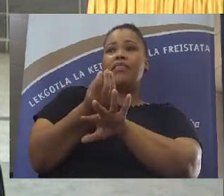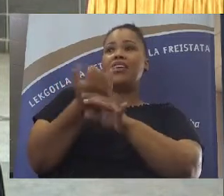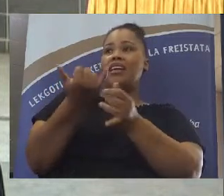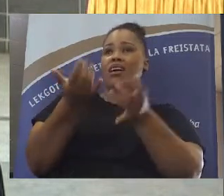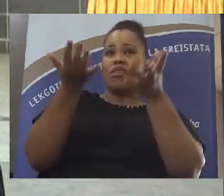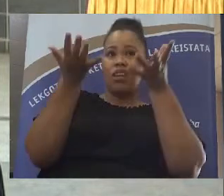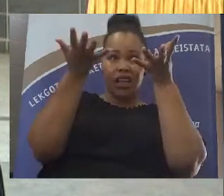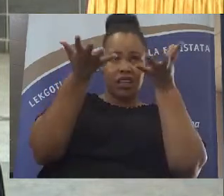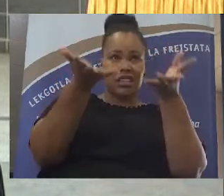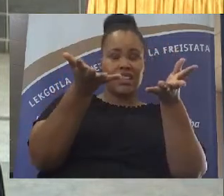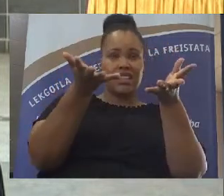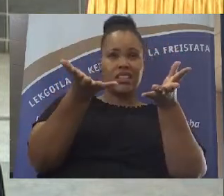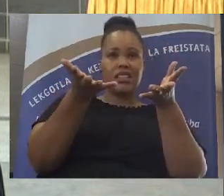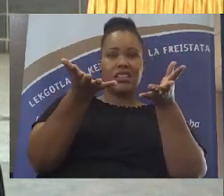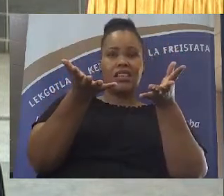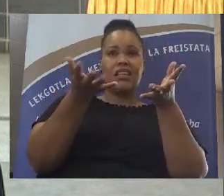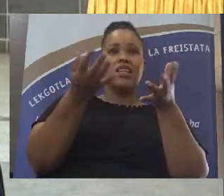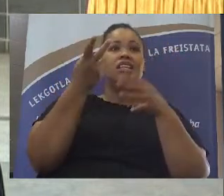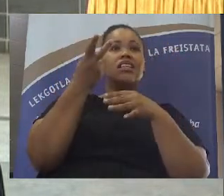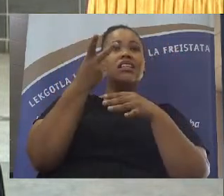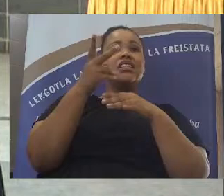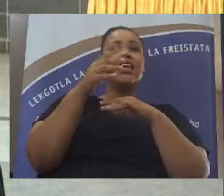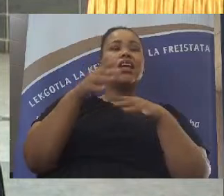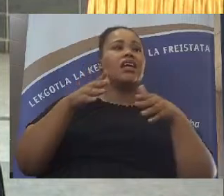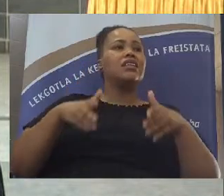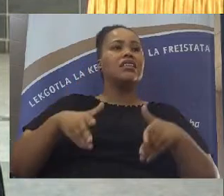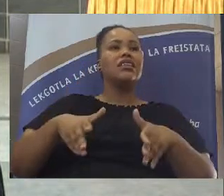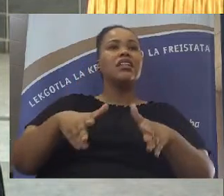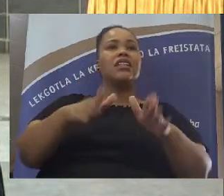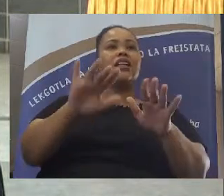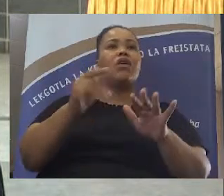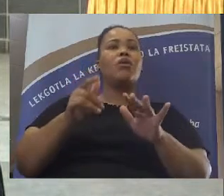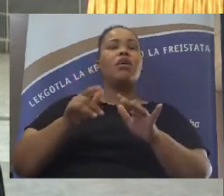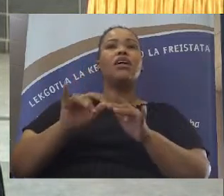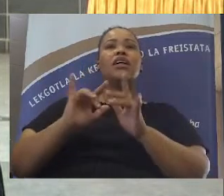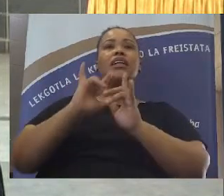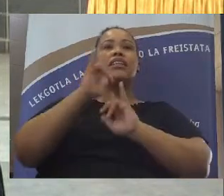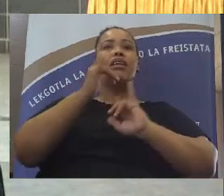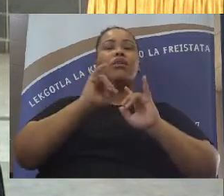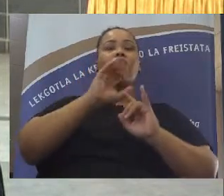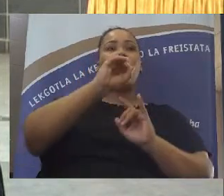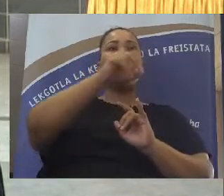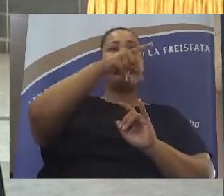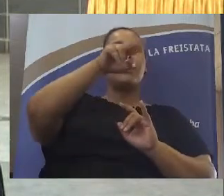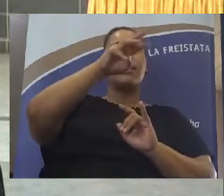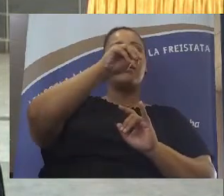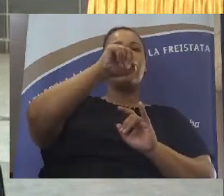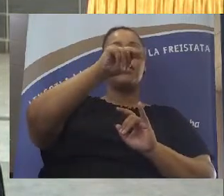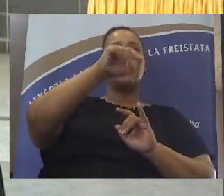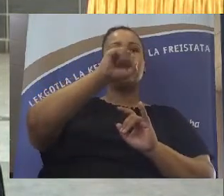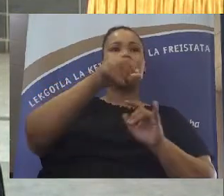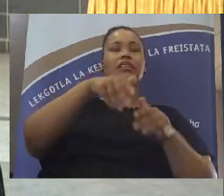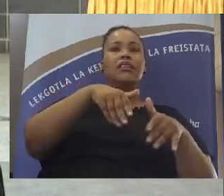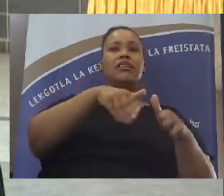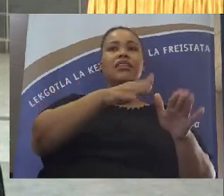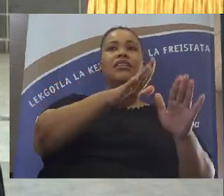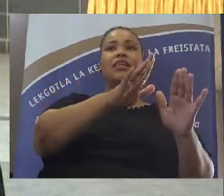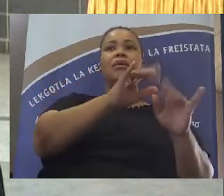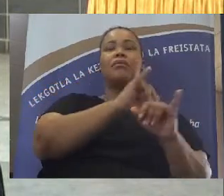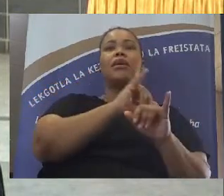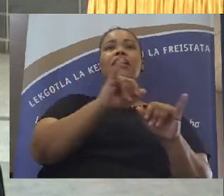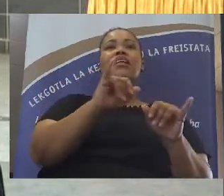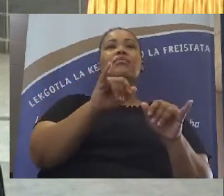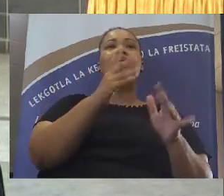lyk. Wat gaan aan? Kyk hoe lyk ons paie. Oppermans wil ek nie praat nie. Dis hoekom julle seker hier afgery het. Die pad